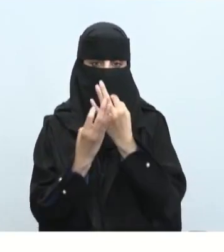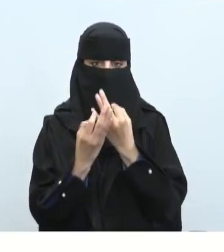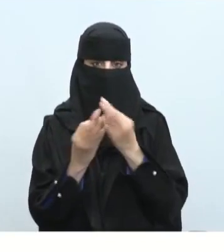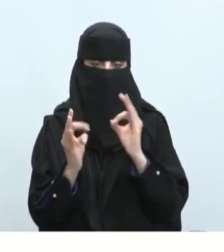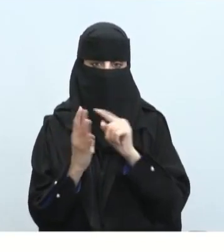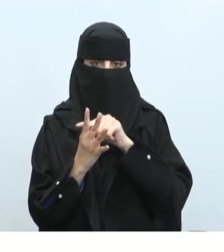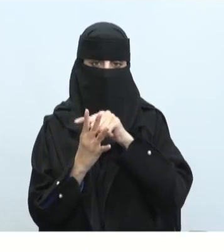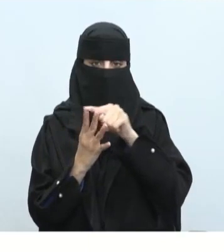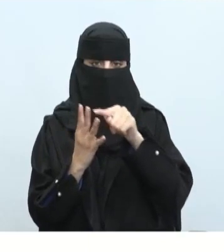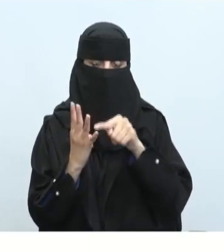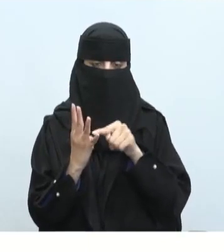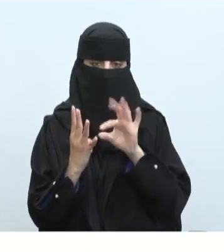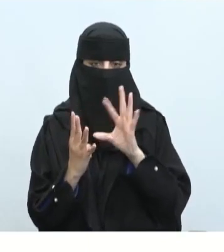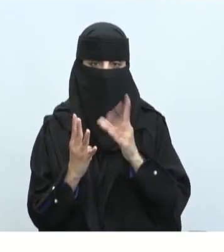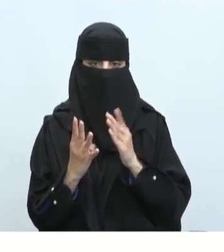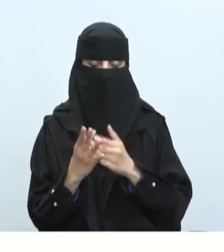لعل